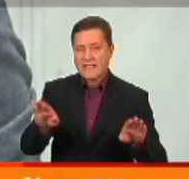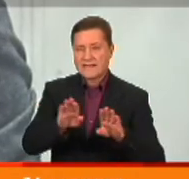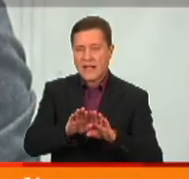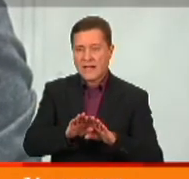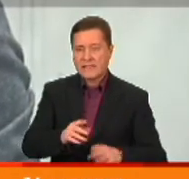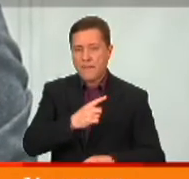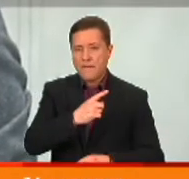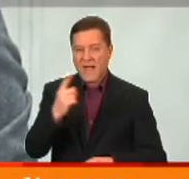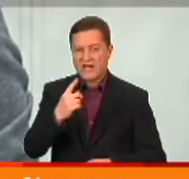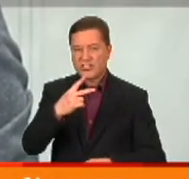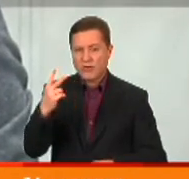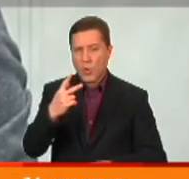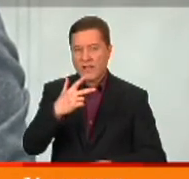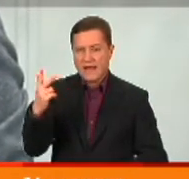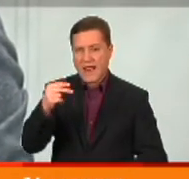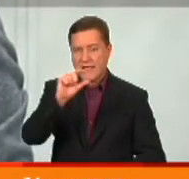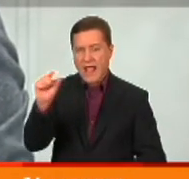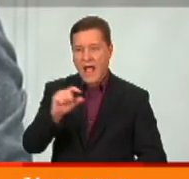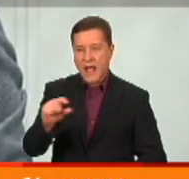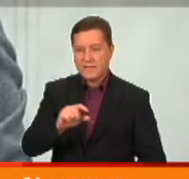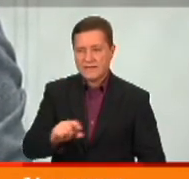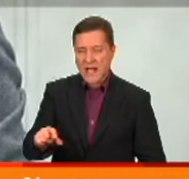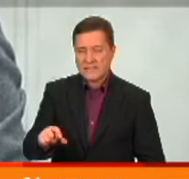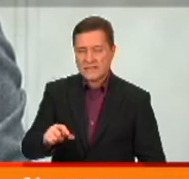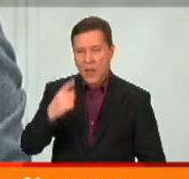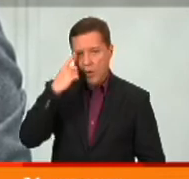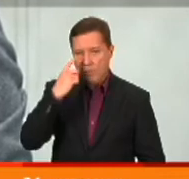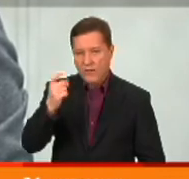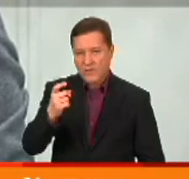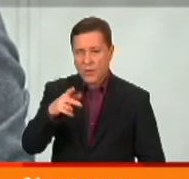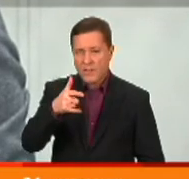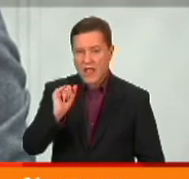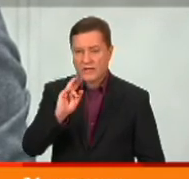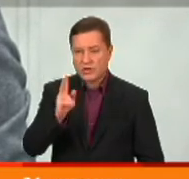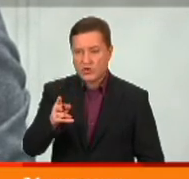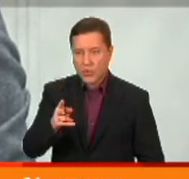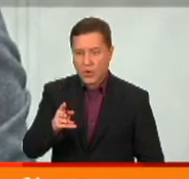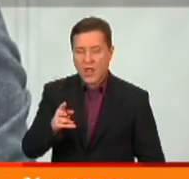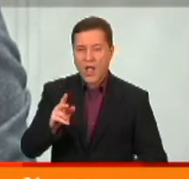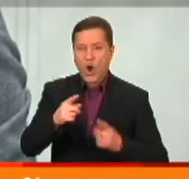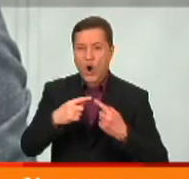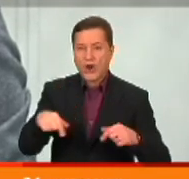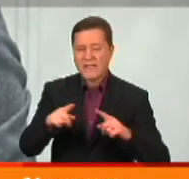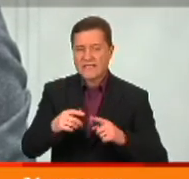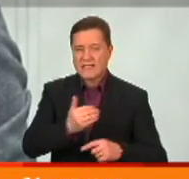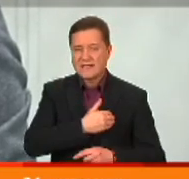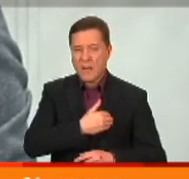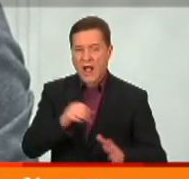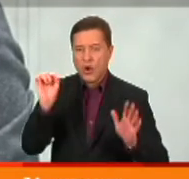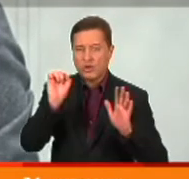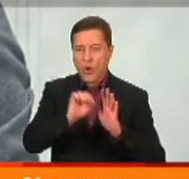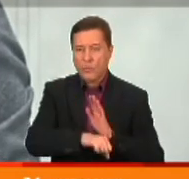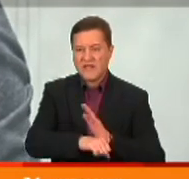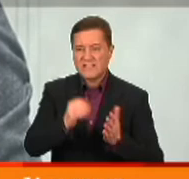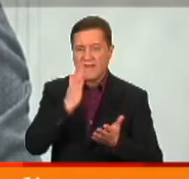Перший, другий, третій абзац. Як мені повідомили Гандзюк, безпосередніми організаторами замаху на вбивство її